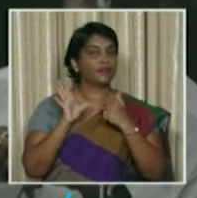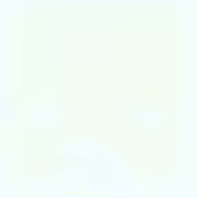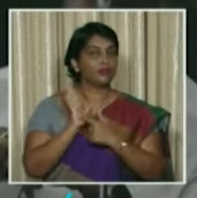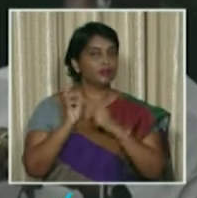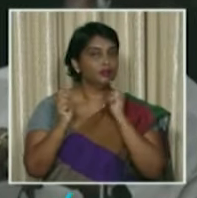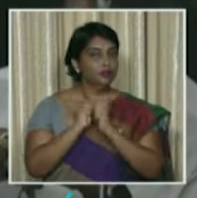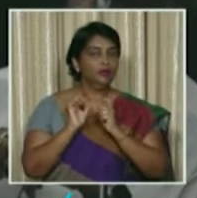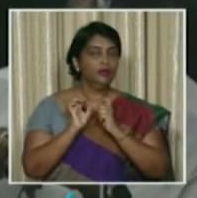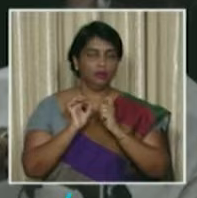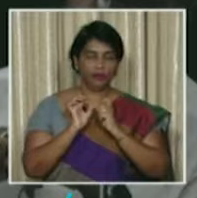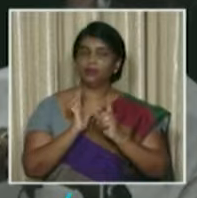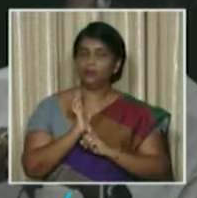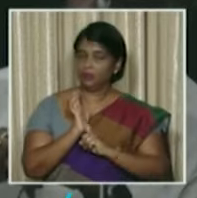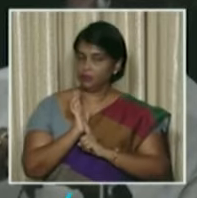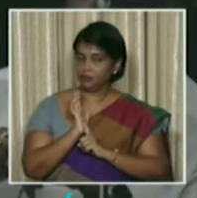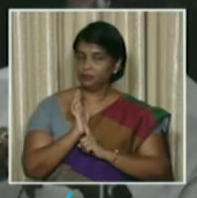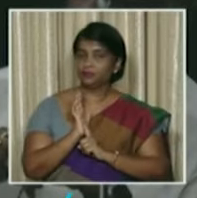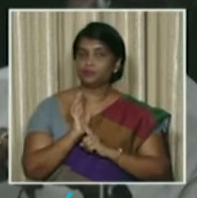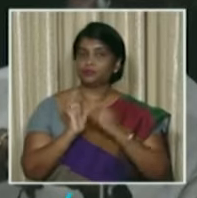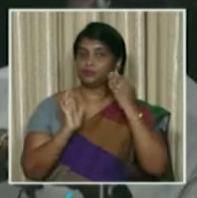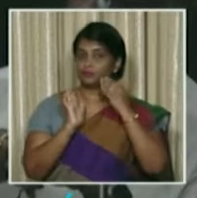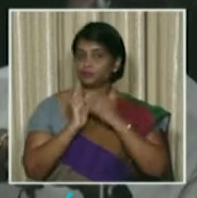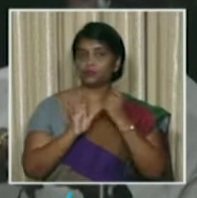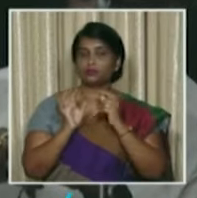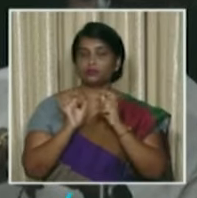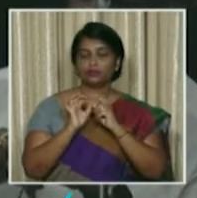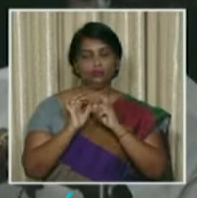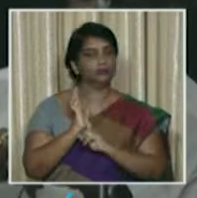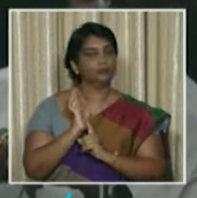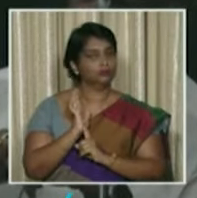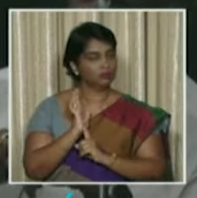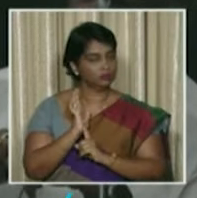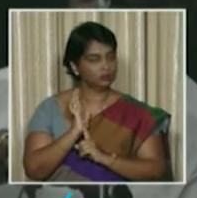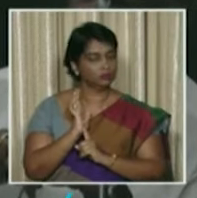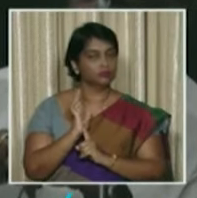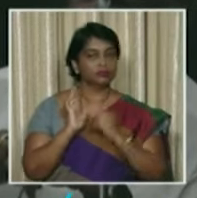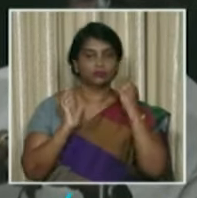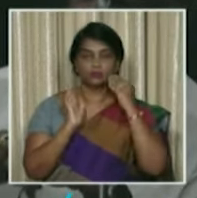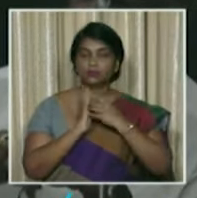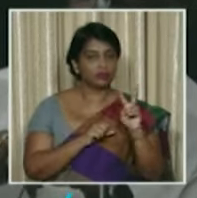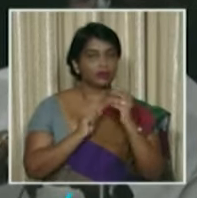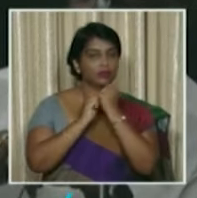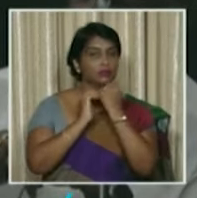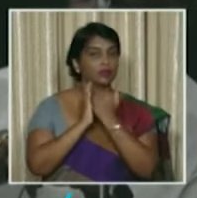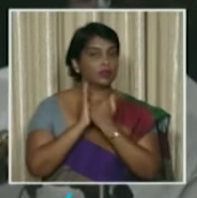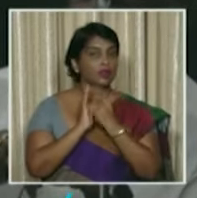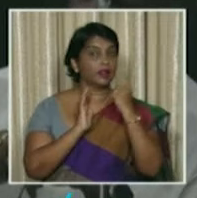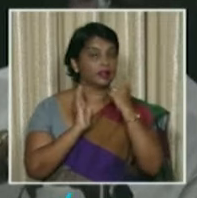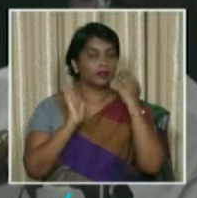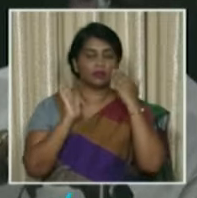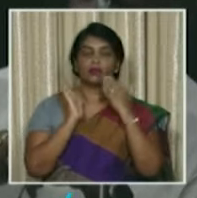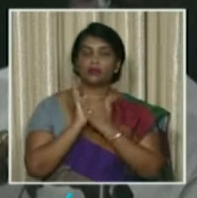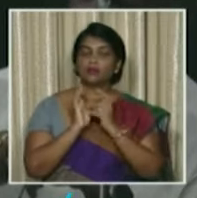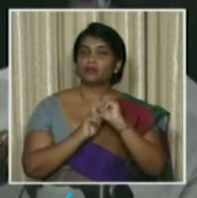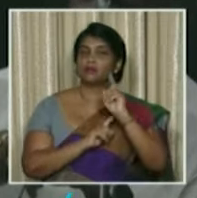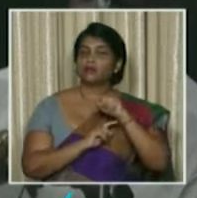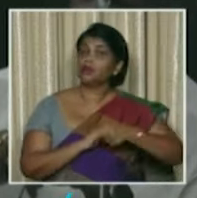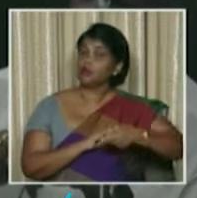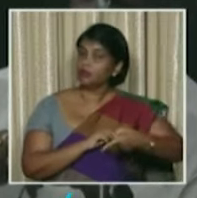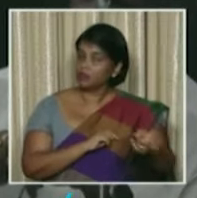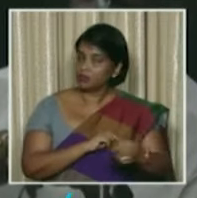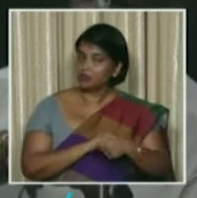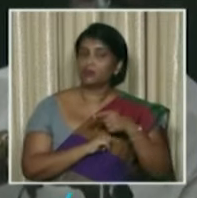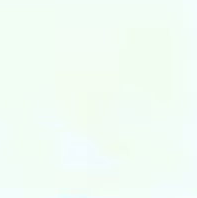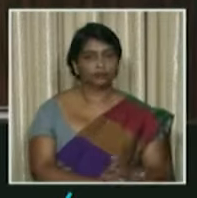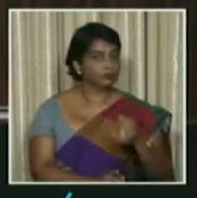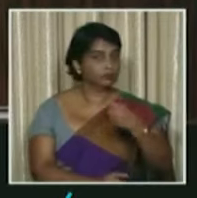සංශෝධන පනත් කෙටුම්පත සහ විෂාංක 7 මුදල් පනත් කෙටුම්පත පිළිමද දෙවැනි වර කියවීම යෝජනාව පාර්ලිමේන්තුව විසින් අද දිනම